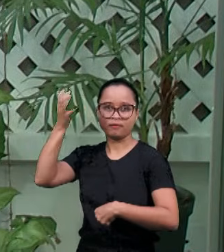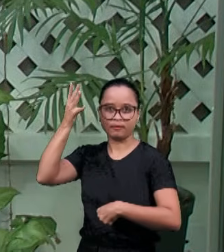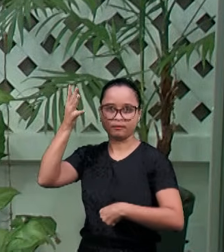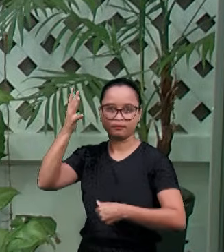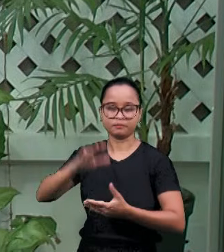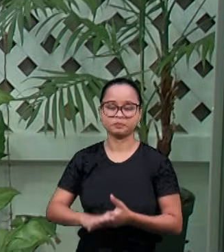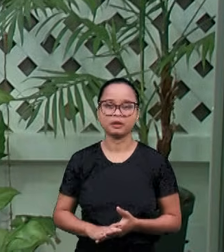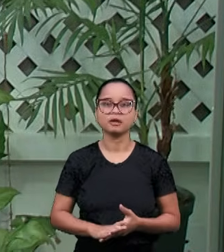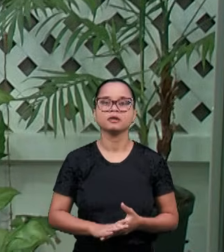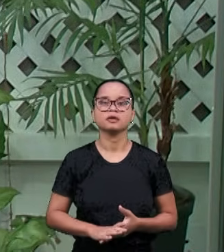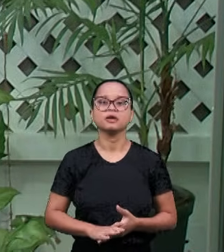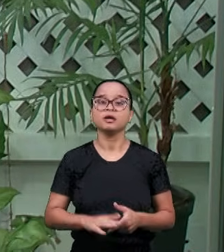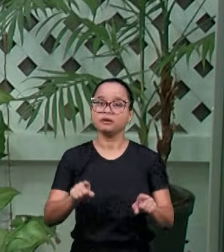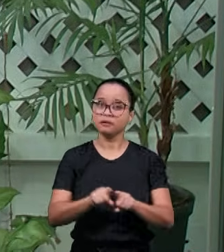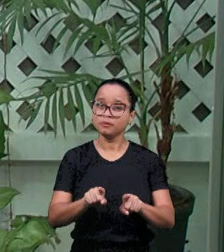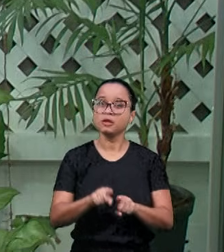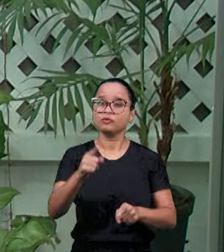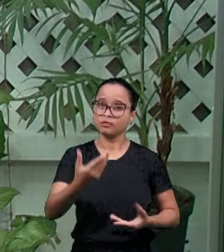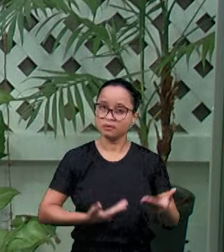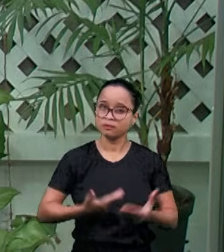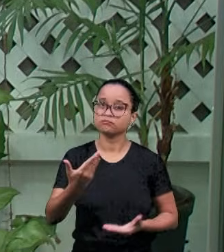ça.